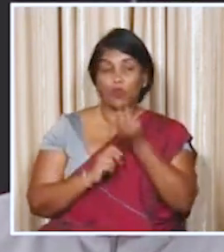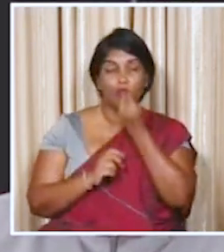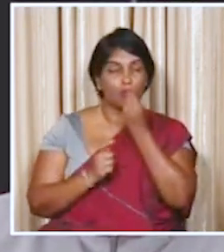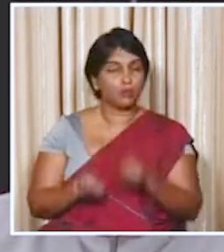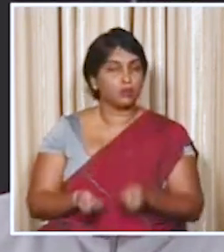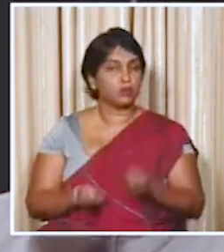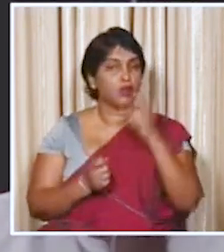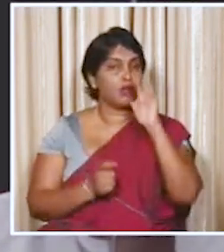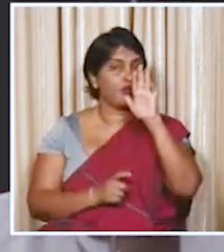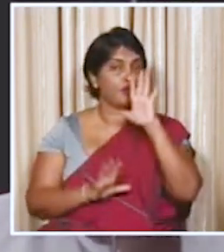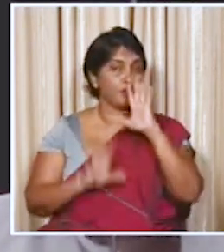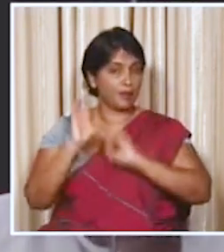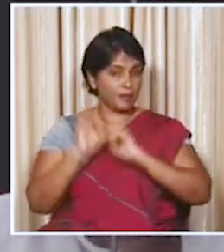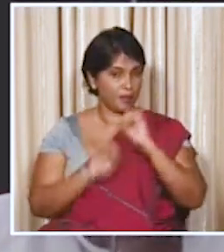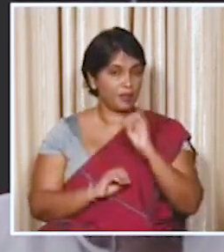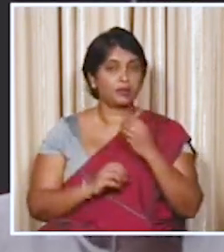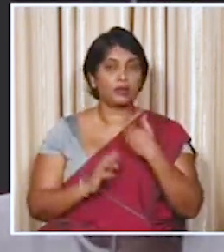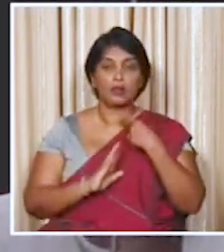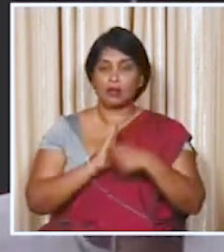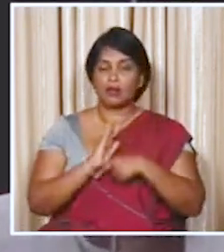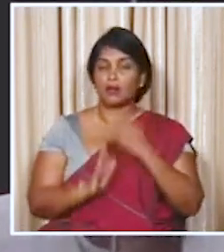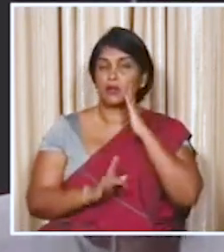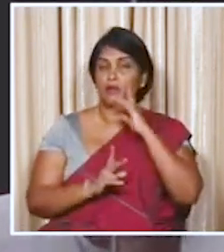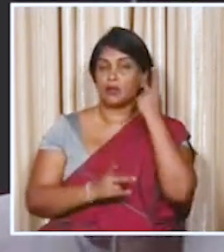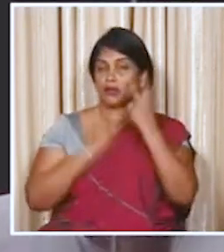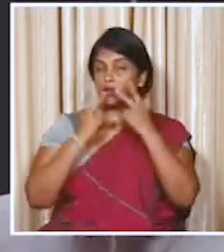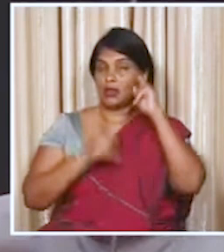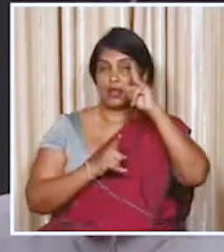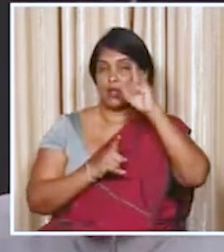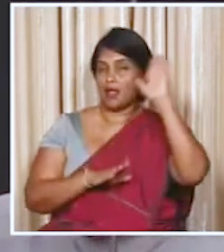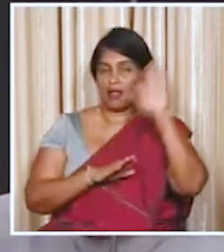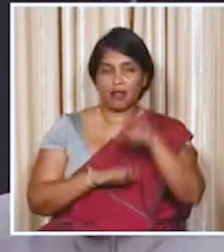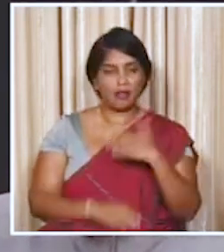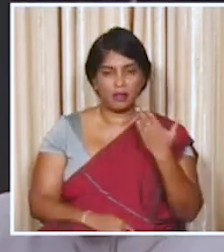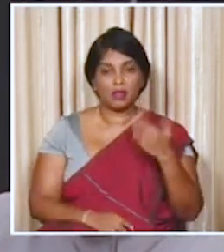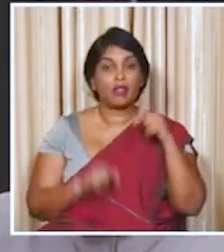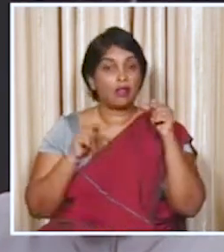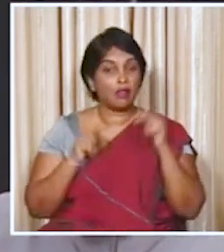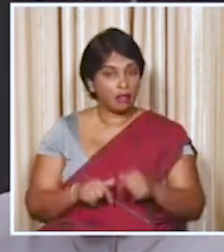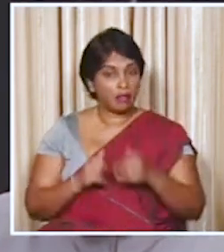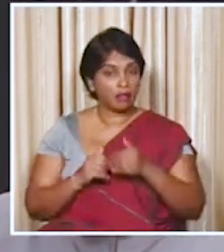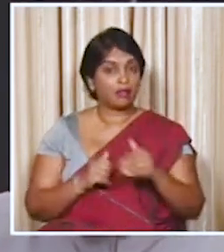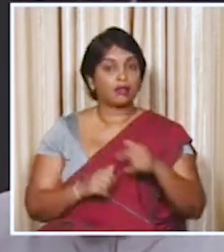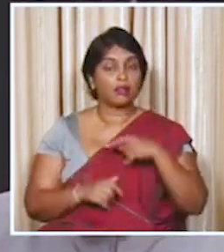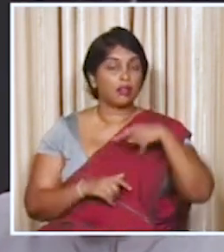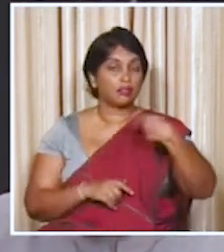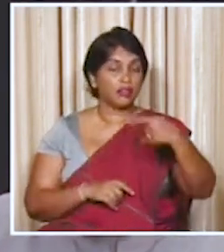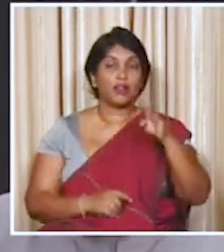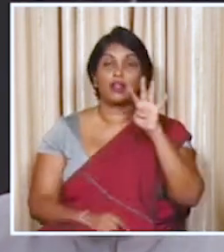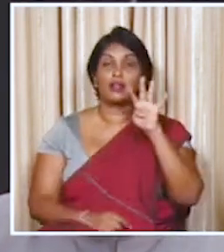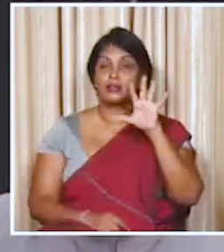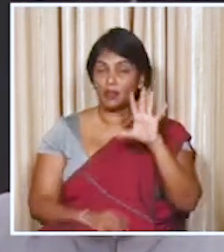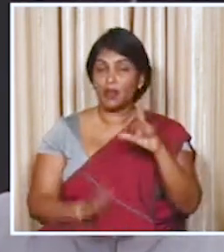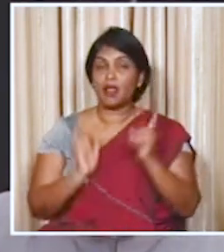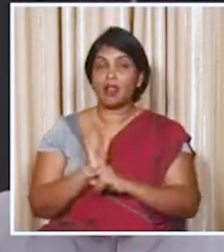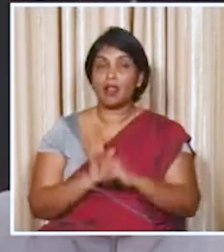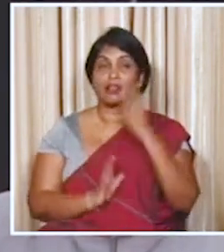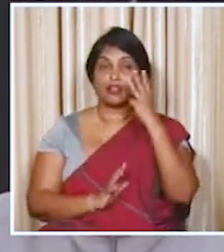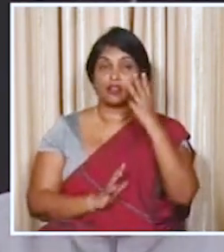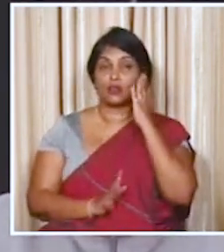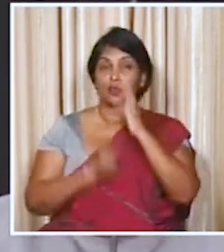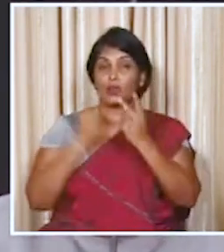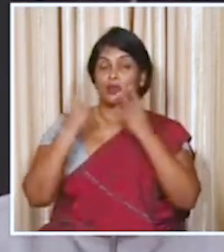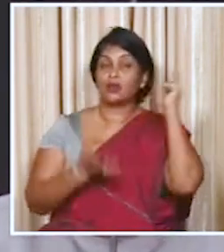demen esitanu pai. Apa perak mereka sancara kau kene ne? Ada benda kota di na hatal ispahata laksa tu nak sancara kau